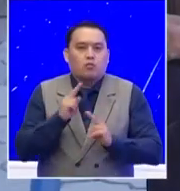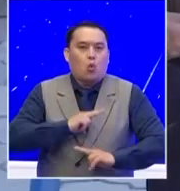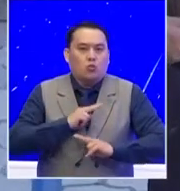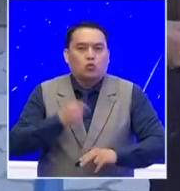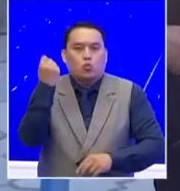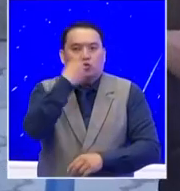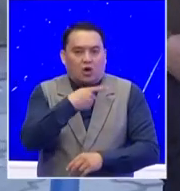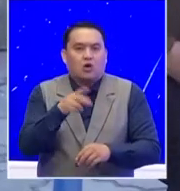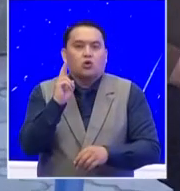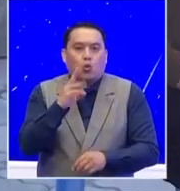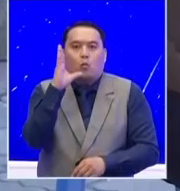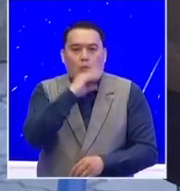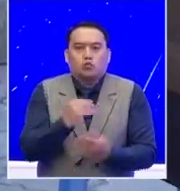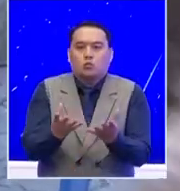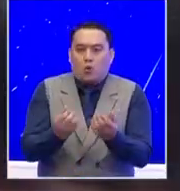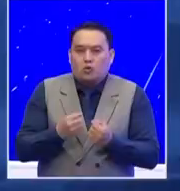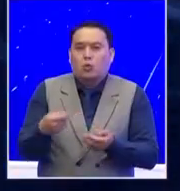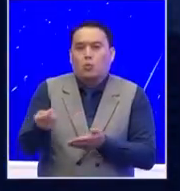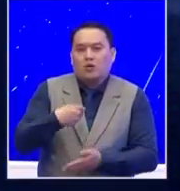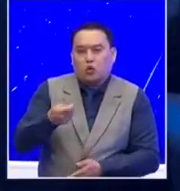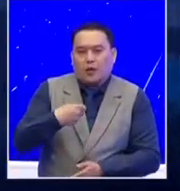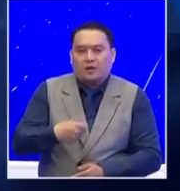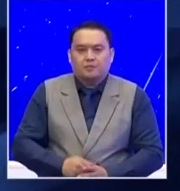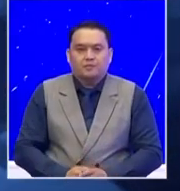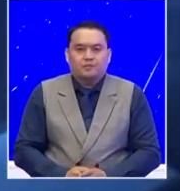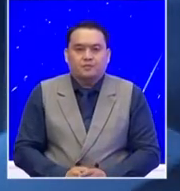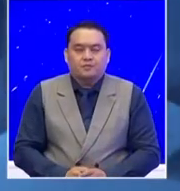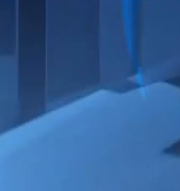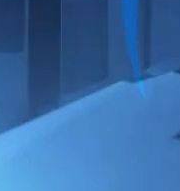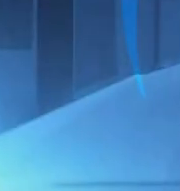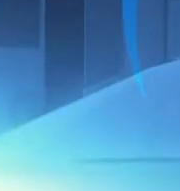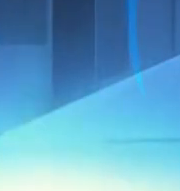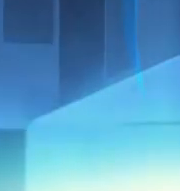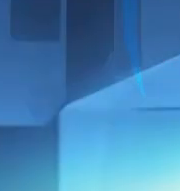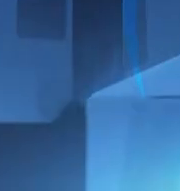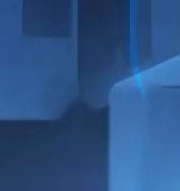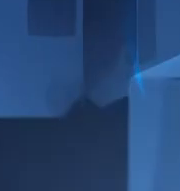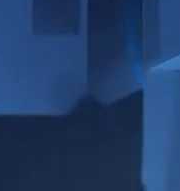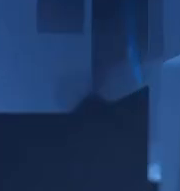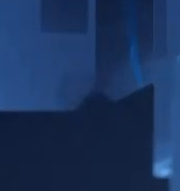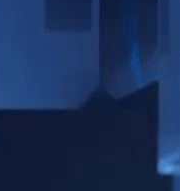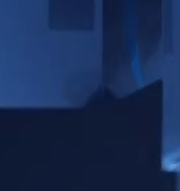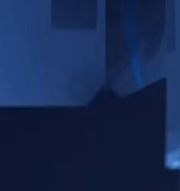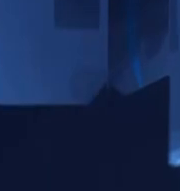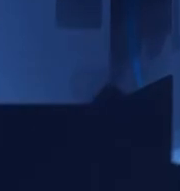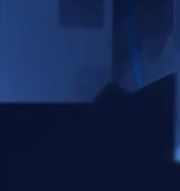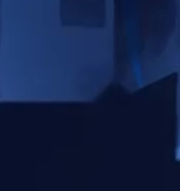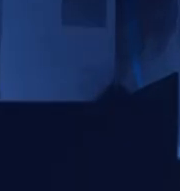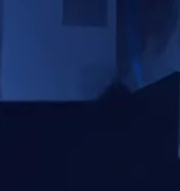станет ясно, кто сможет получить пособие. Дамир Анитов, Жайх Курманбаев, Аблай Каттукбай, телеканал ЖТСУ.